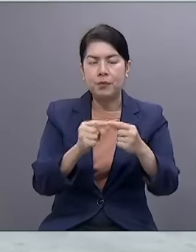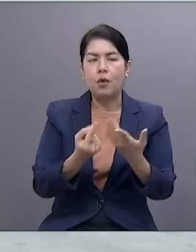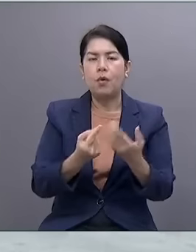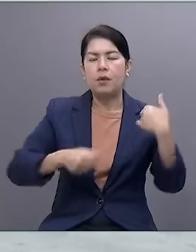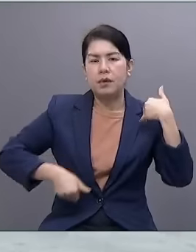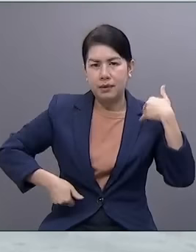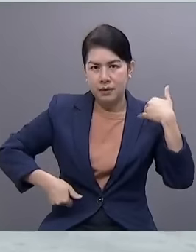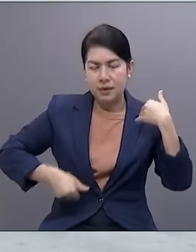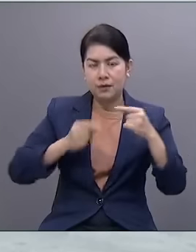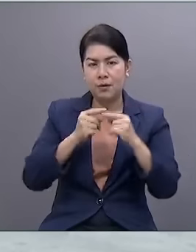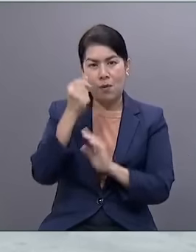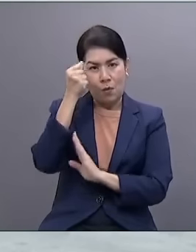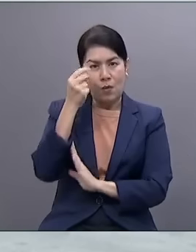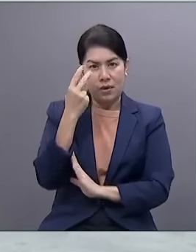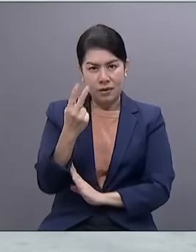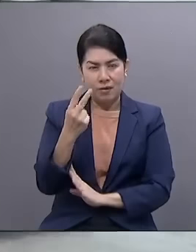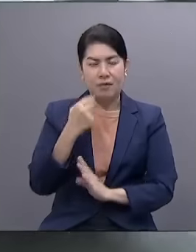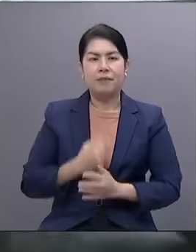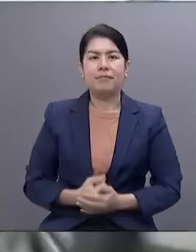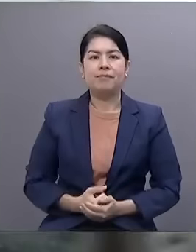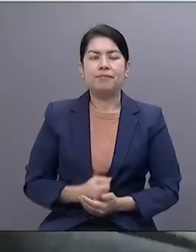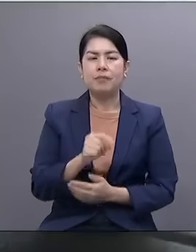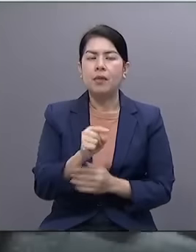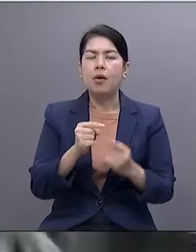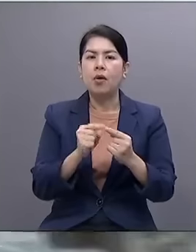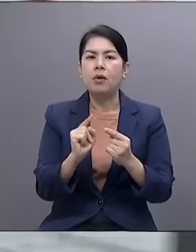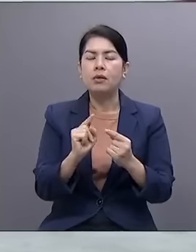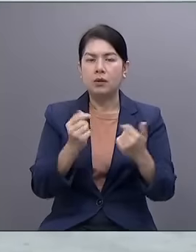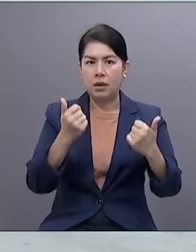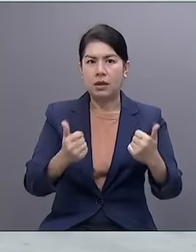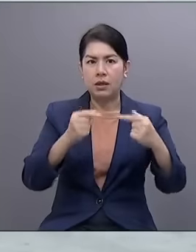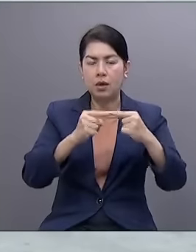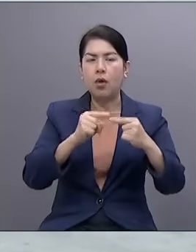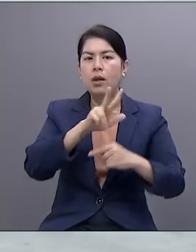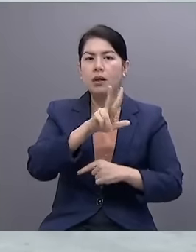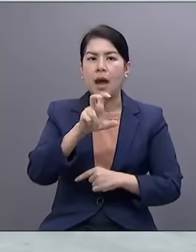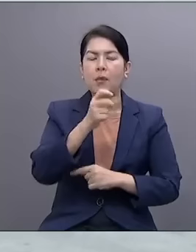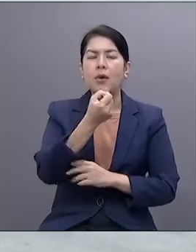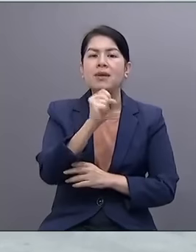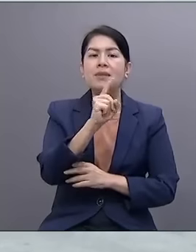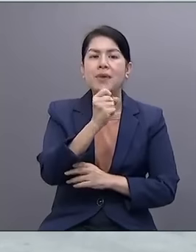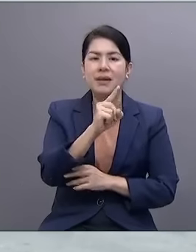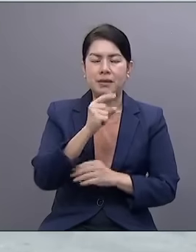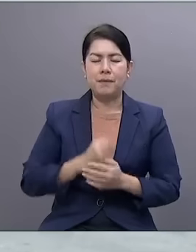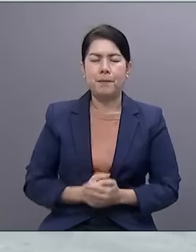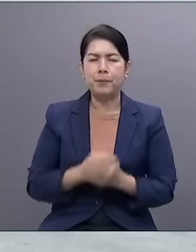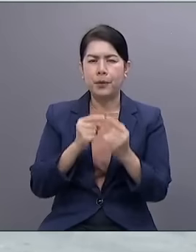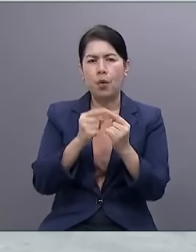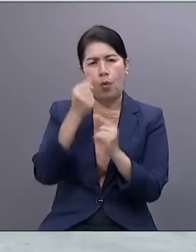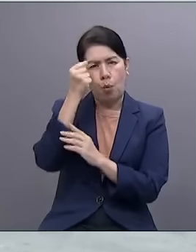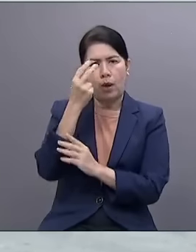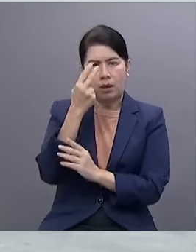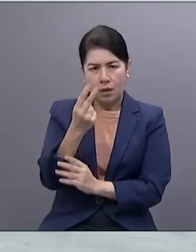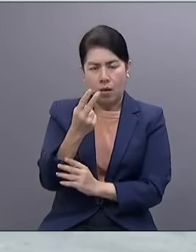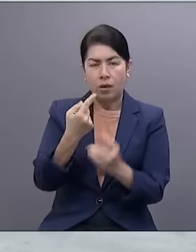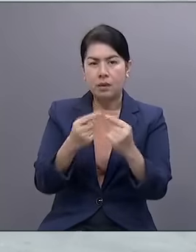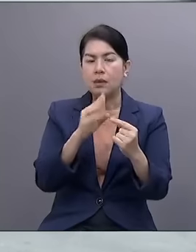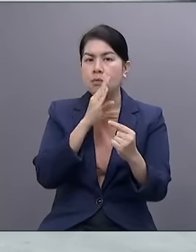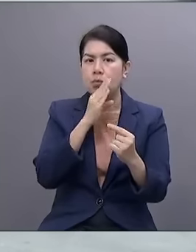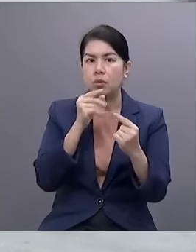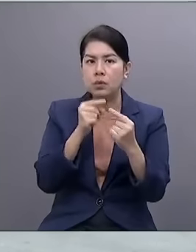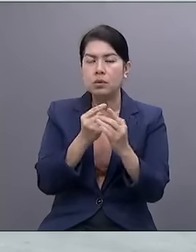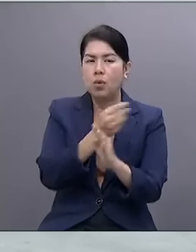วันในฝูงใหญ่นะครับอยู่ที่ตัวเลข311ตัวในช่วง2วันนี้นะครับแต่หากนับรวมจากทุกภาร